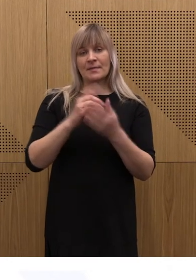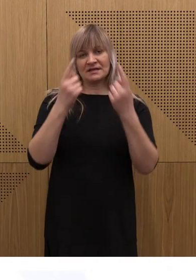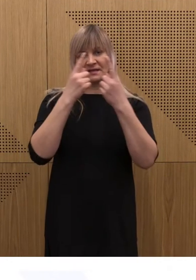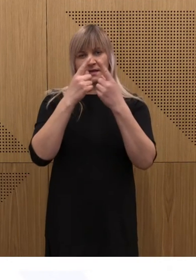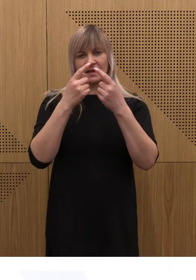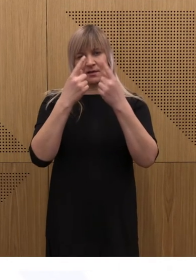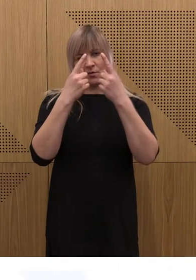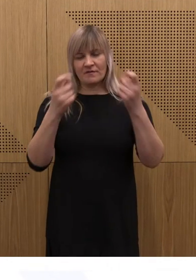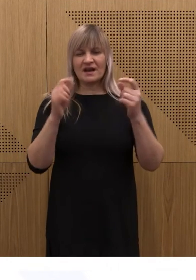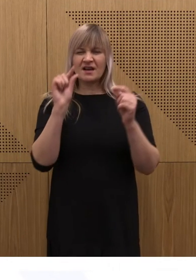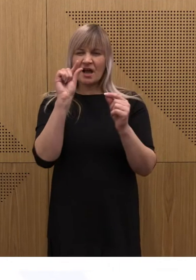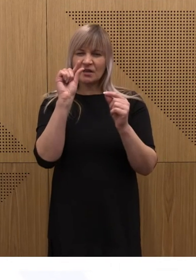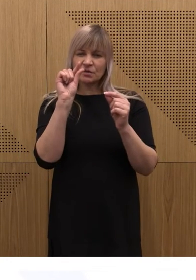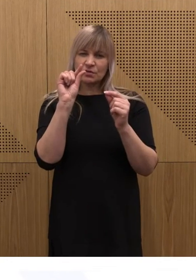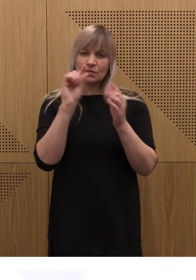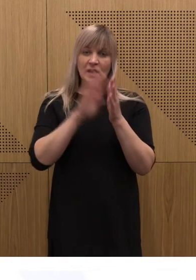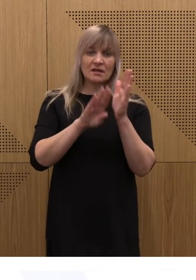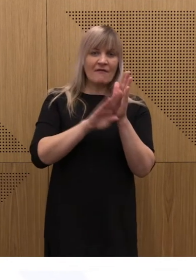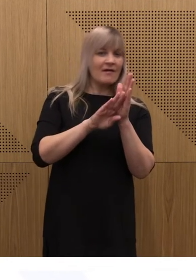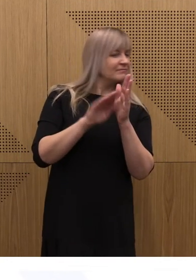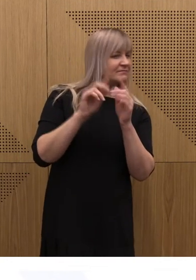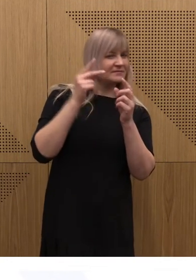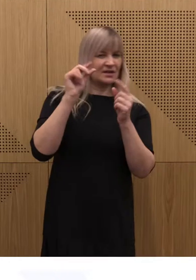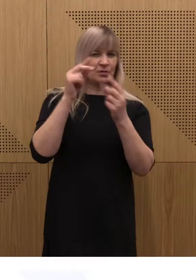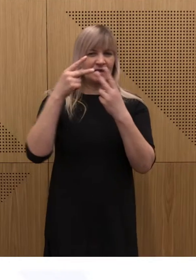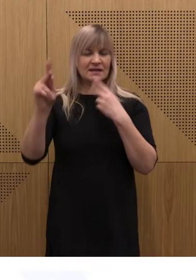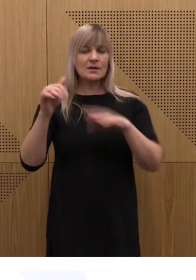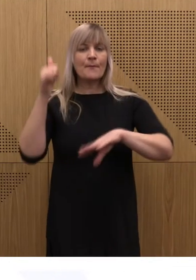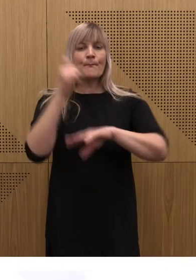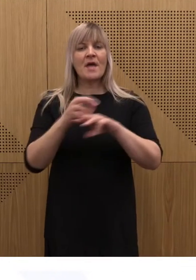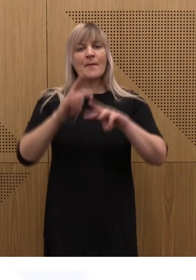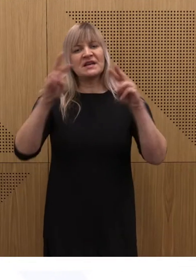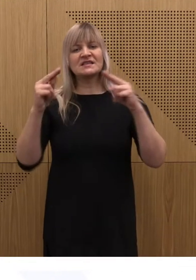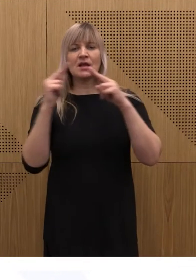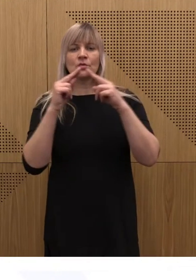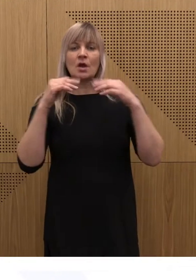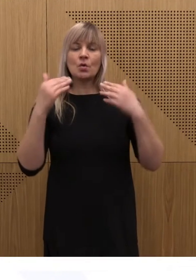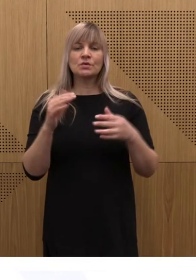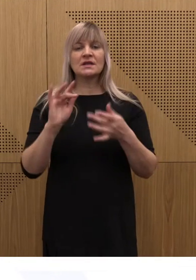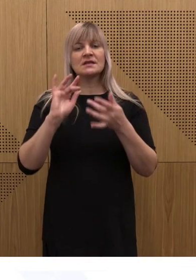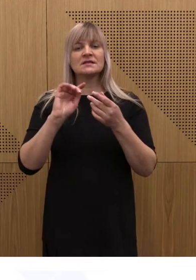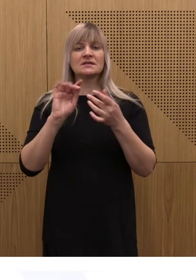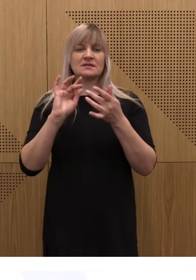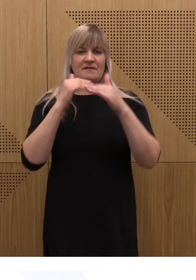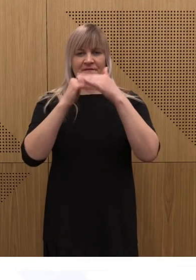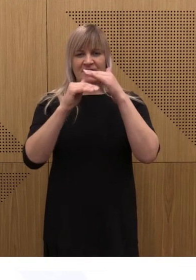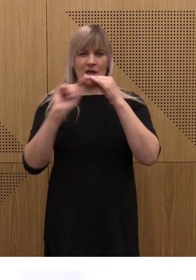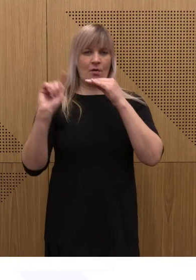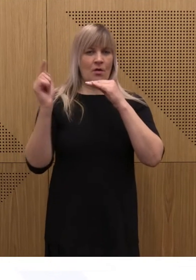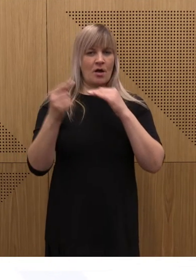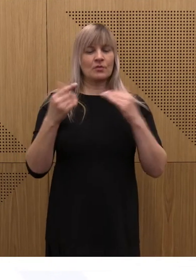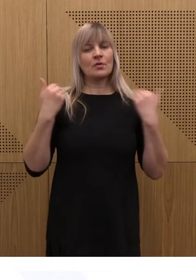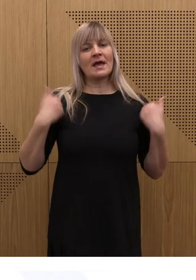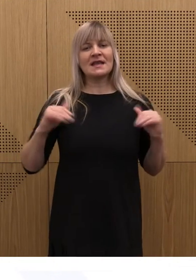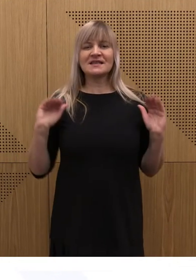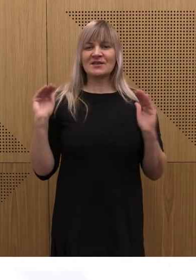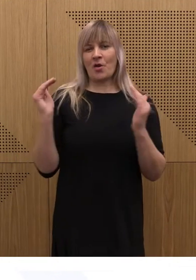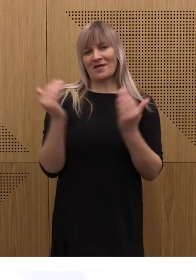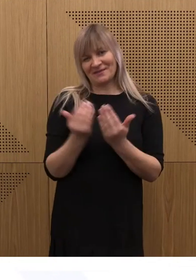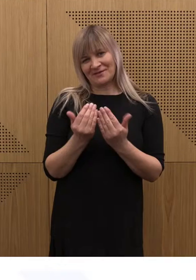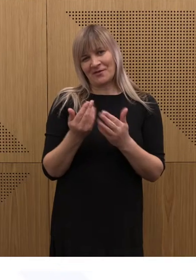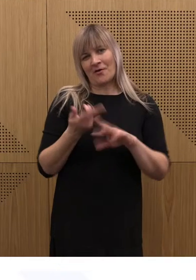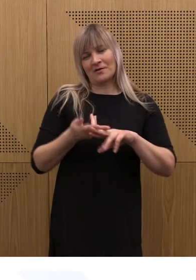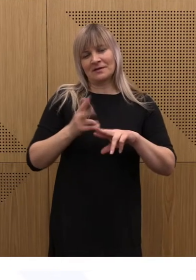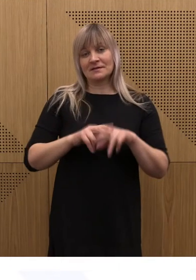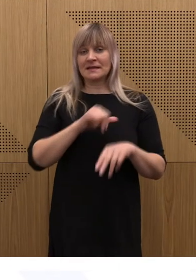pressikonverents on natuke tavapärasest teistsugune . Peaminister on ühenduses video teel eneseisolatsioonist ,